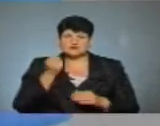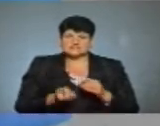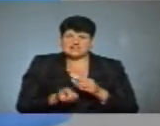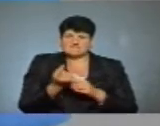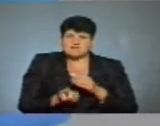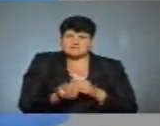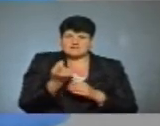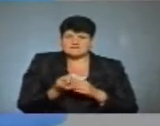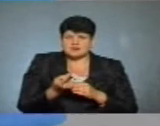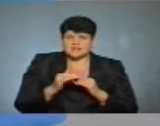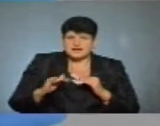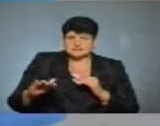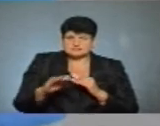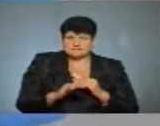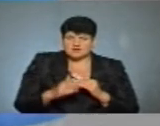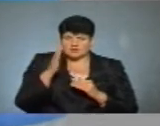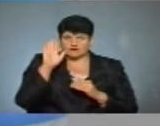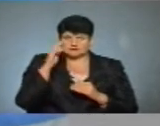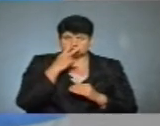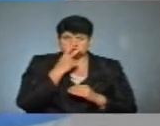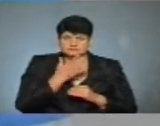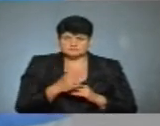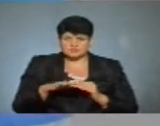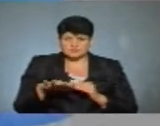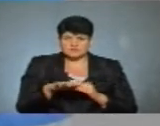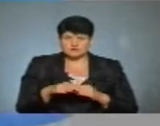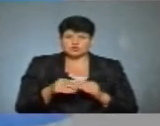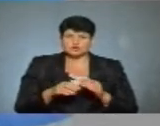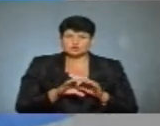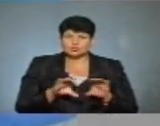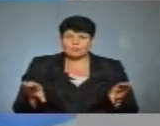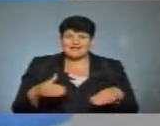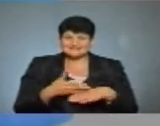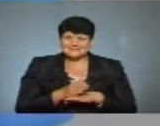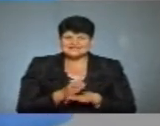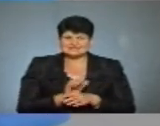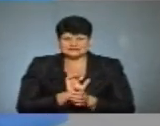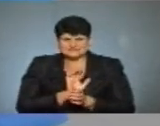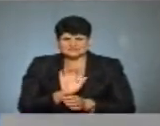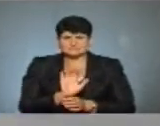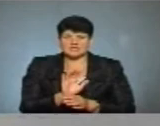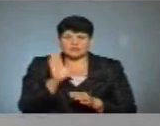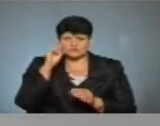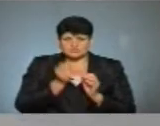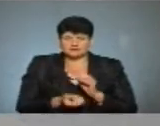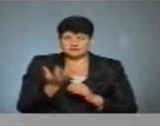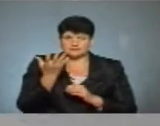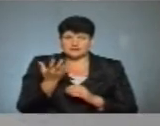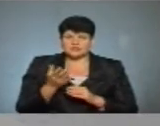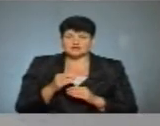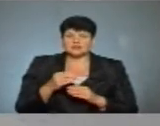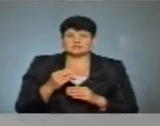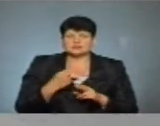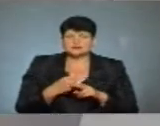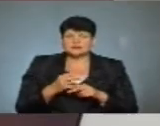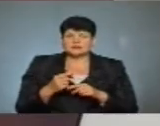з-під асфальту, наверх вийшла вода, тому що труба трісла, вона під тиском і вода вибиває наверх. Це чугунні труби, вони мають